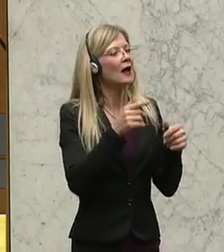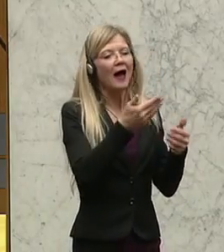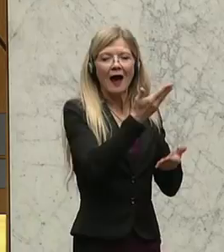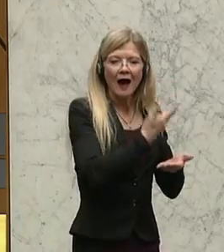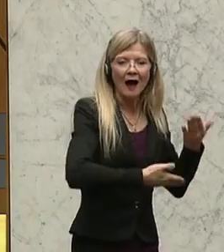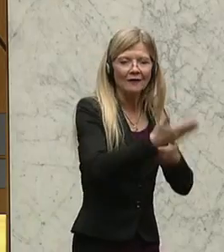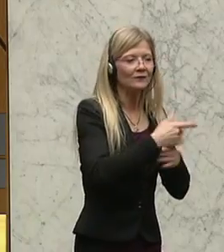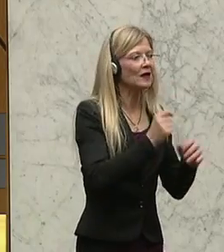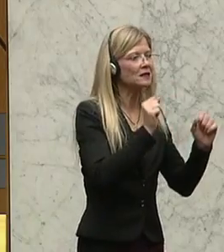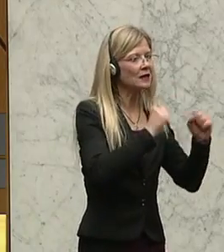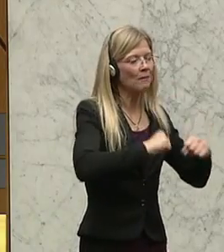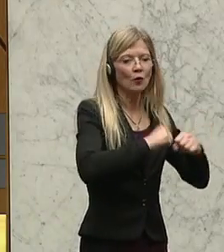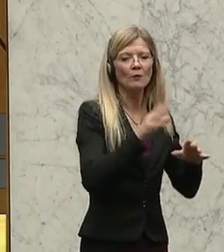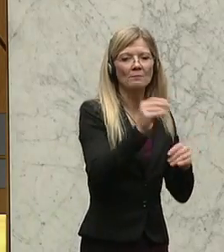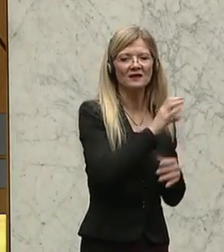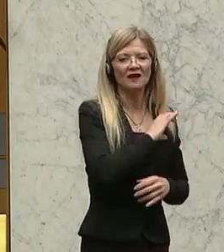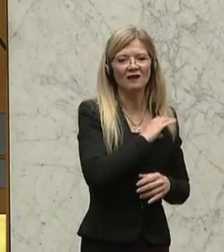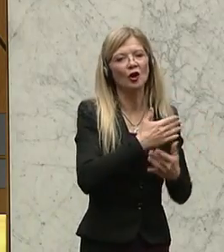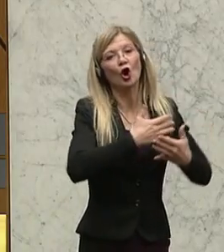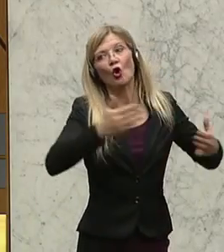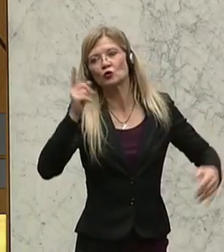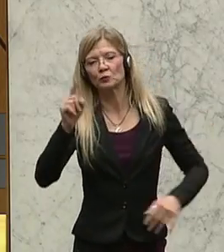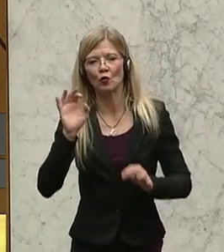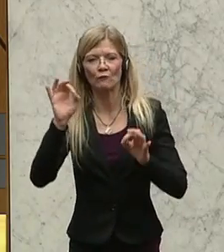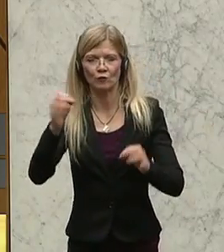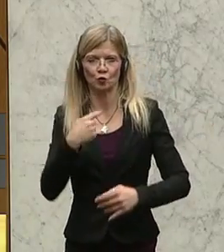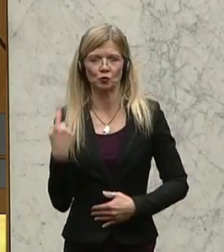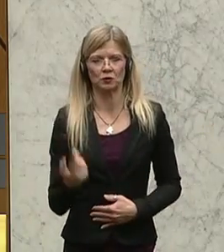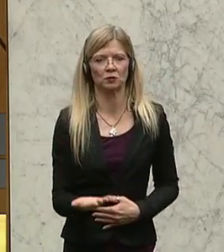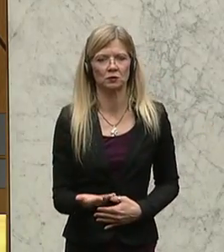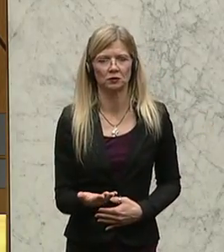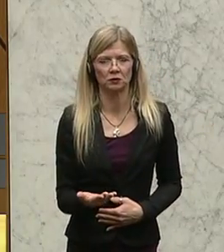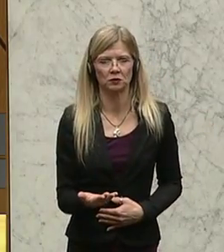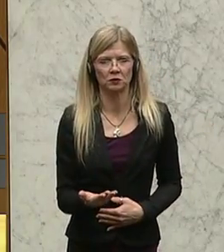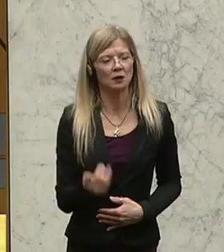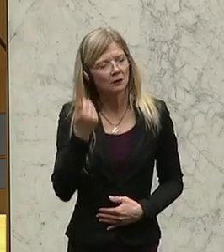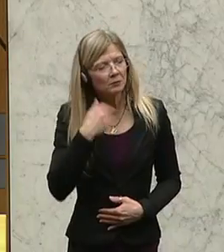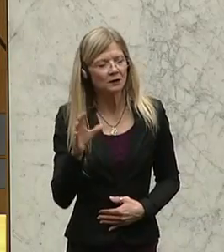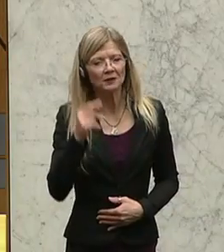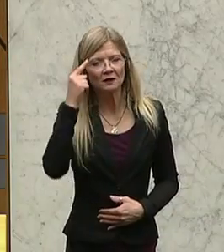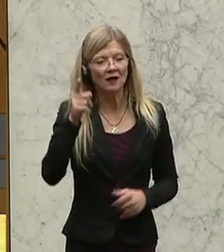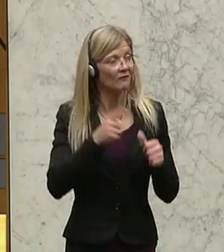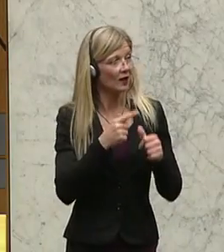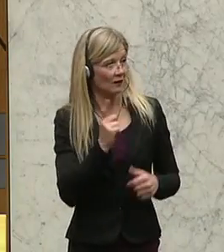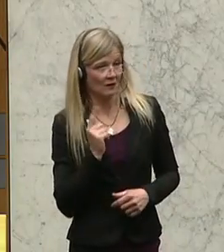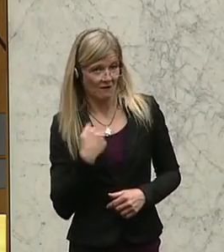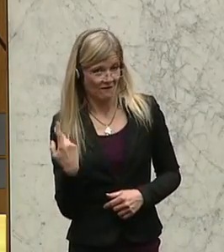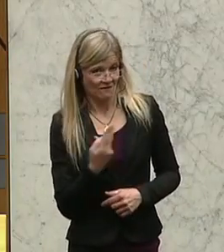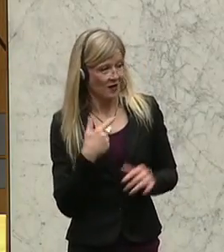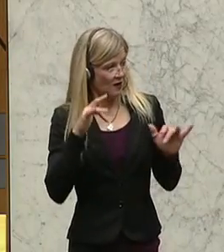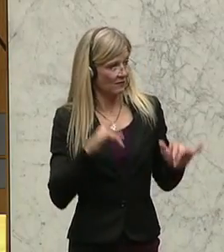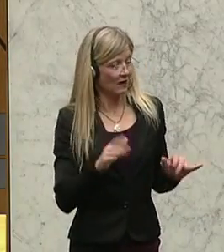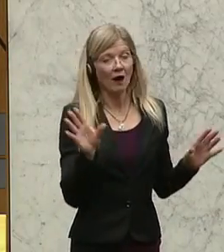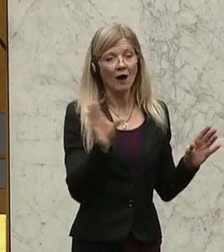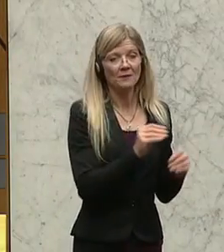große Bedrohung für uns darstellen. Vor allem muss man bedenken, wenn wir schon mit Kanada ein Problem haben, ja, mit welchem